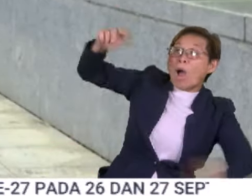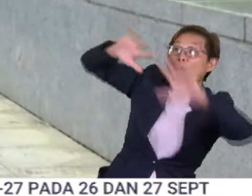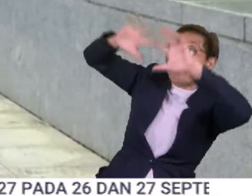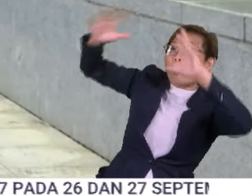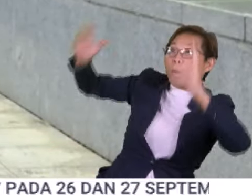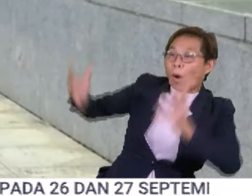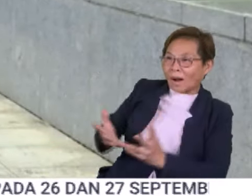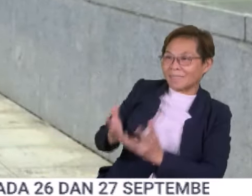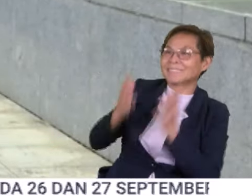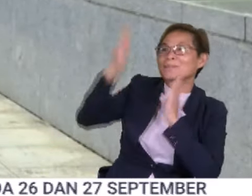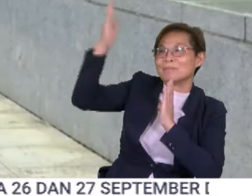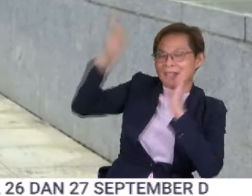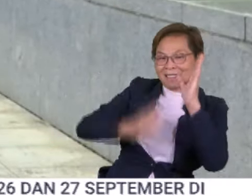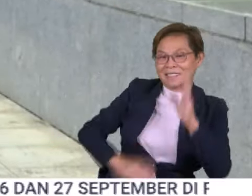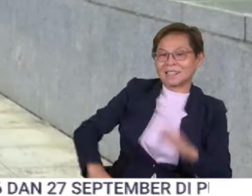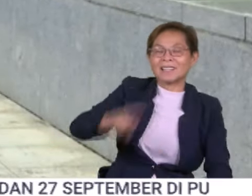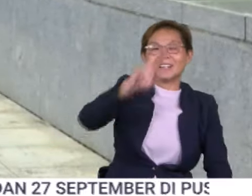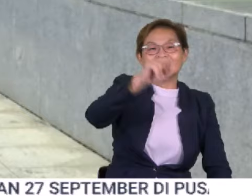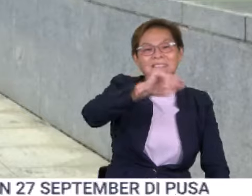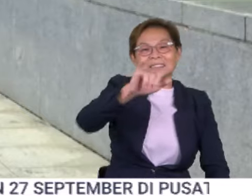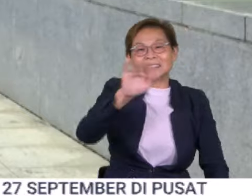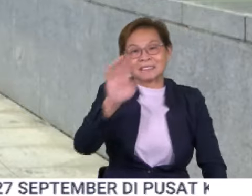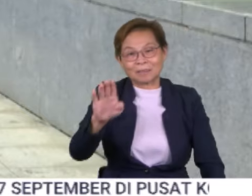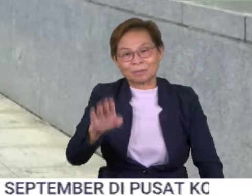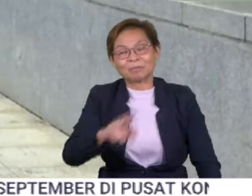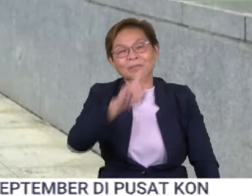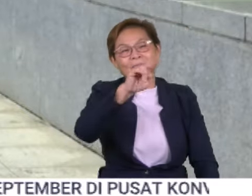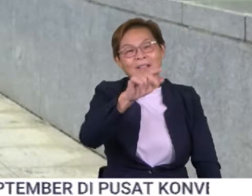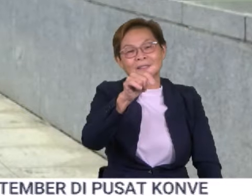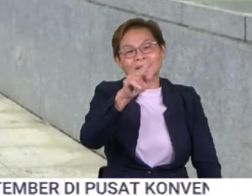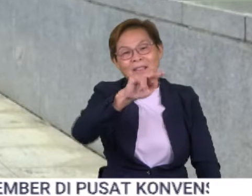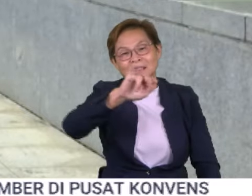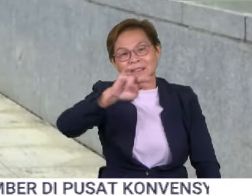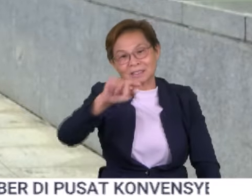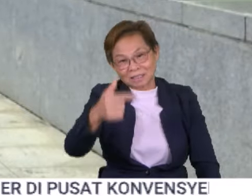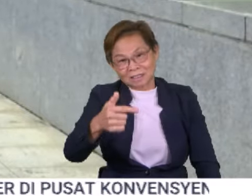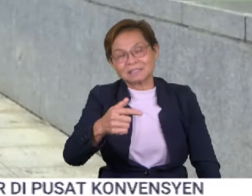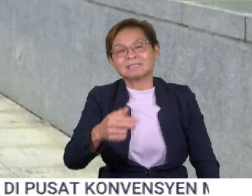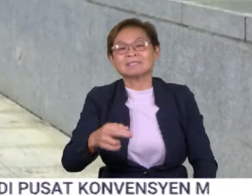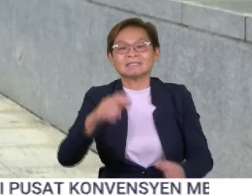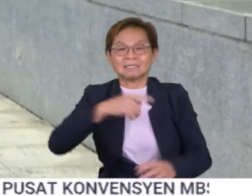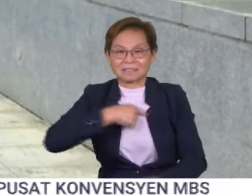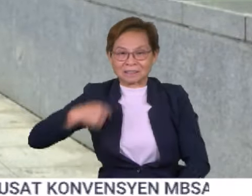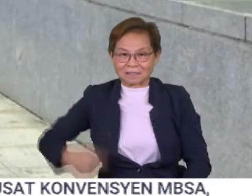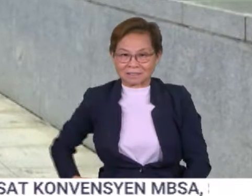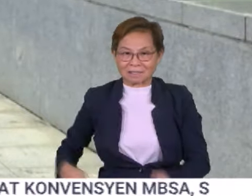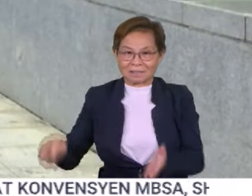di Malaysia. Muhammad Najib Mashur, Nanning, China, RTM.